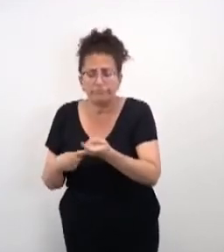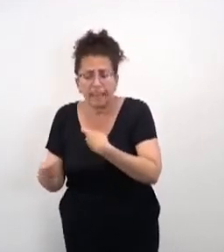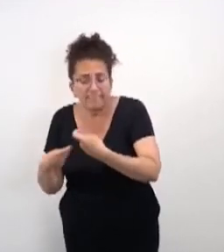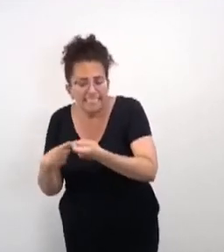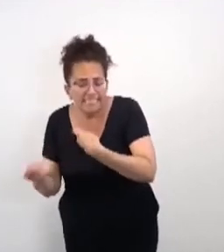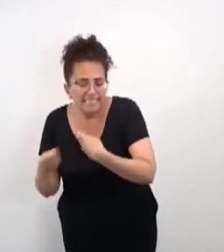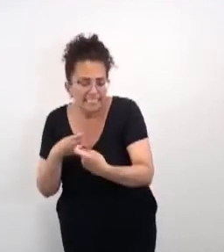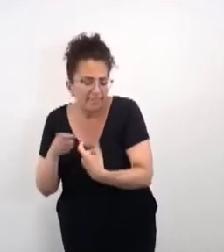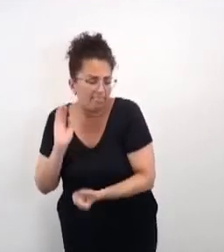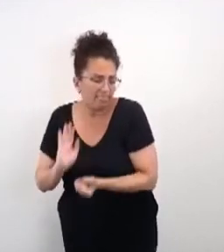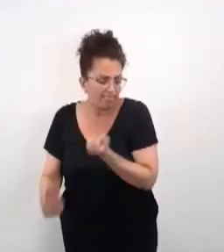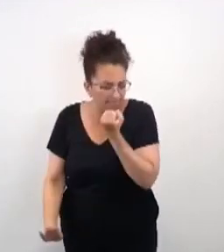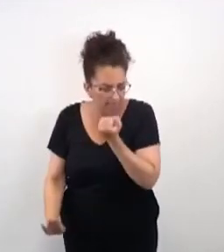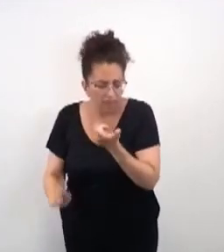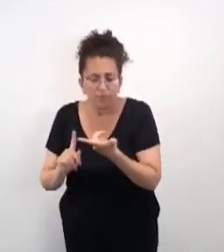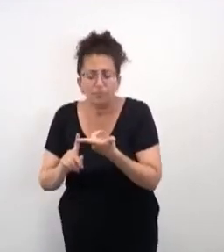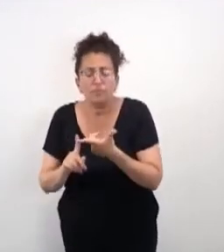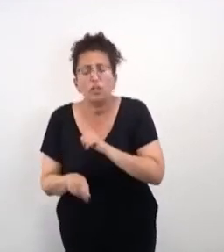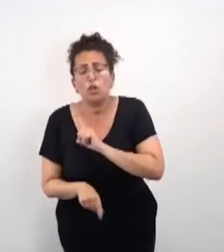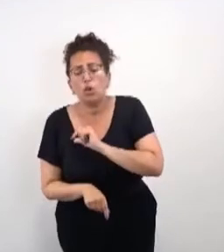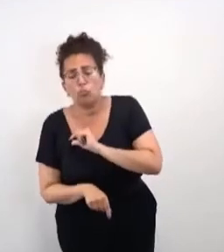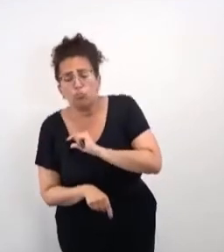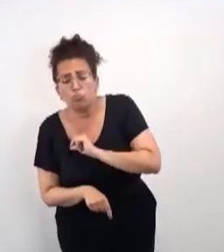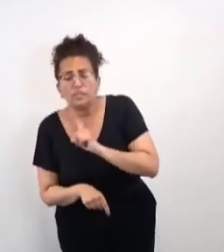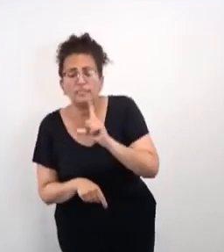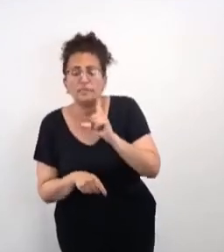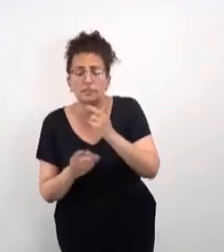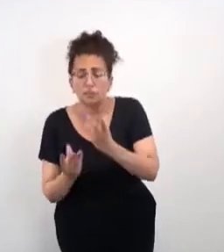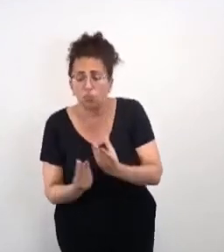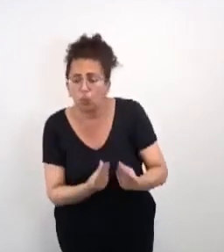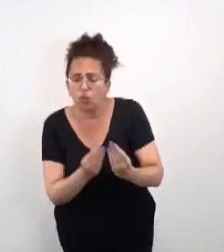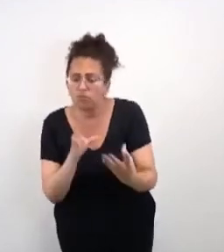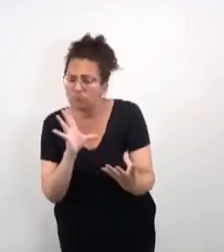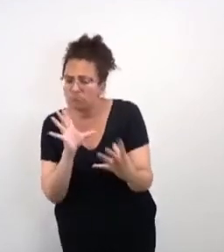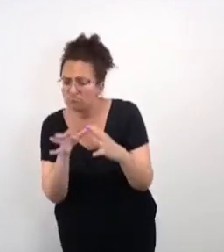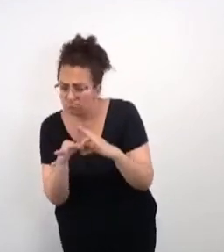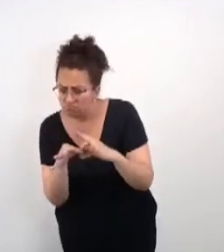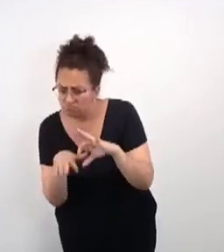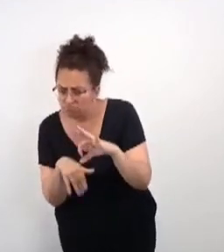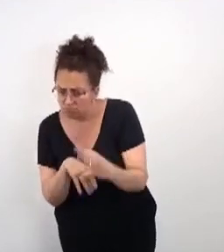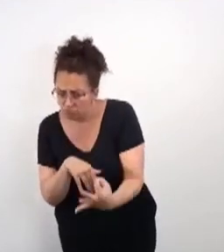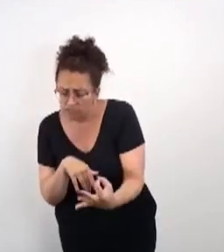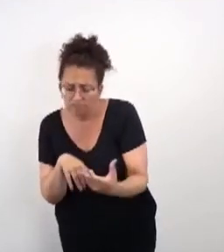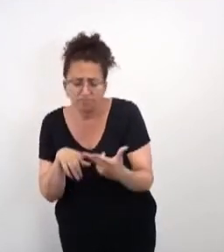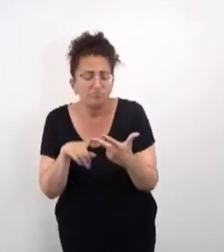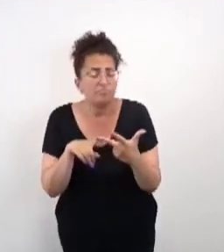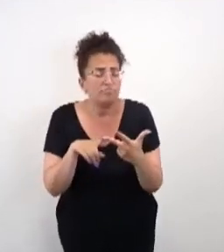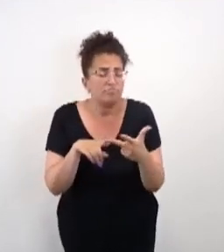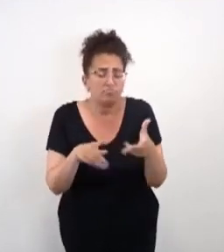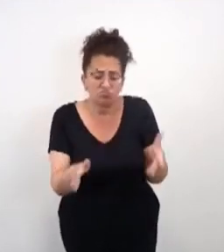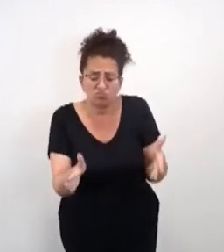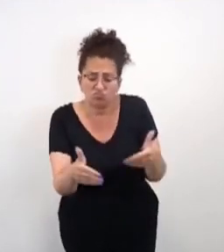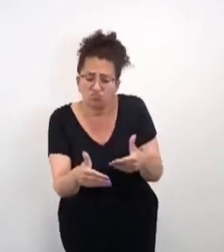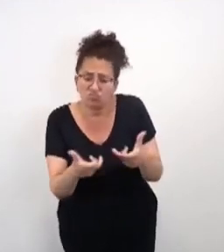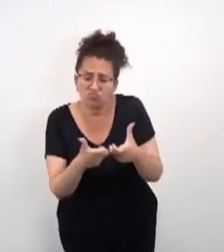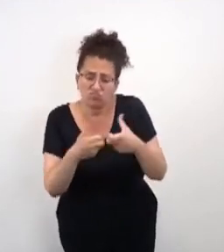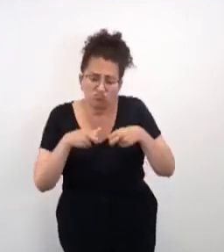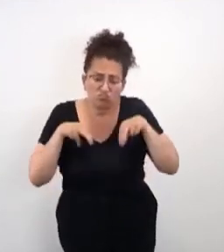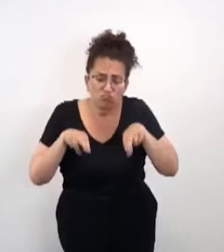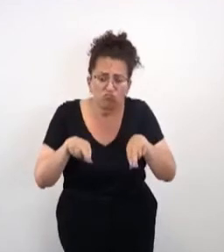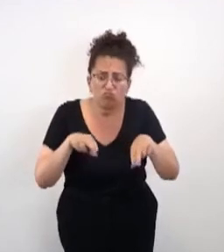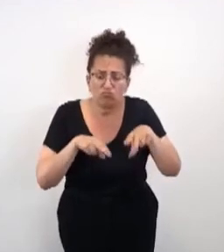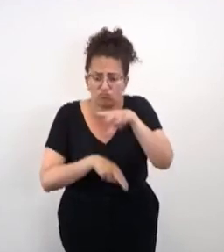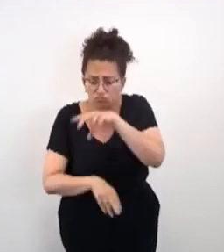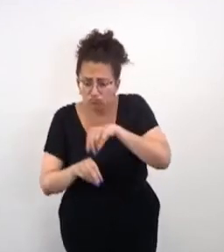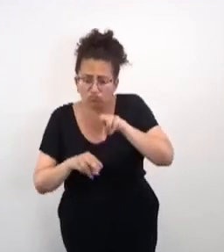trafics, dans la relation police-population avec Patrick Morizet, avec les aménagements de voirie, le